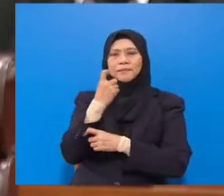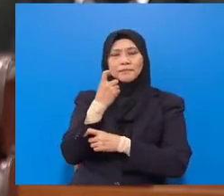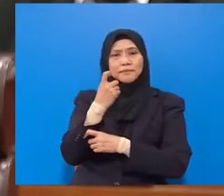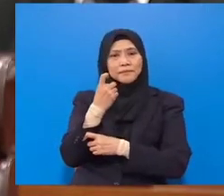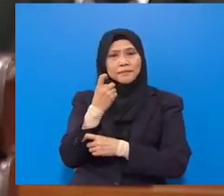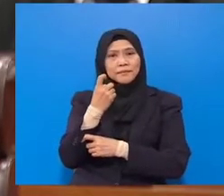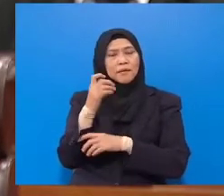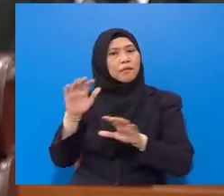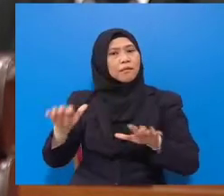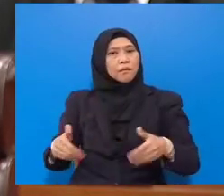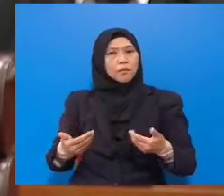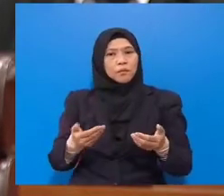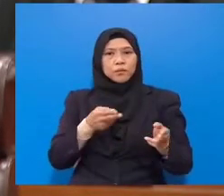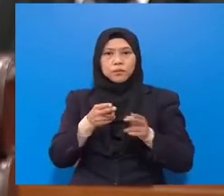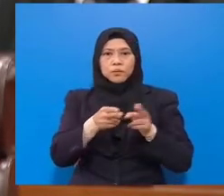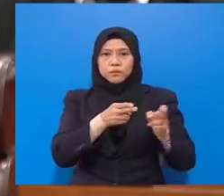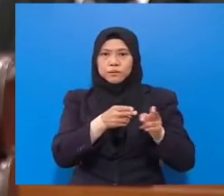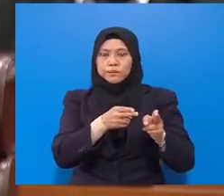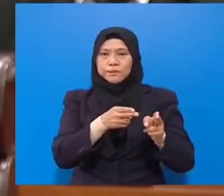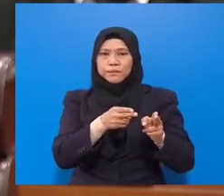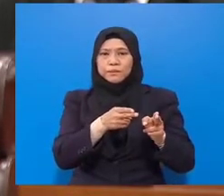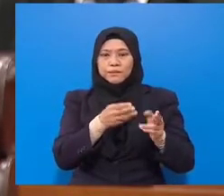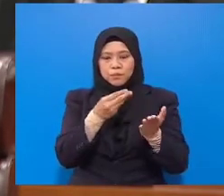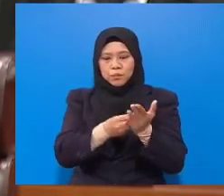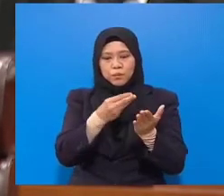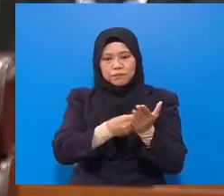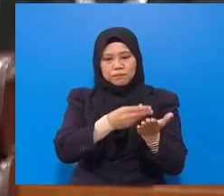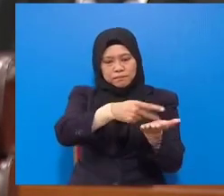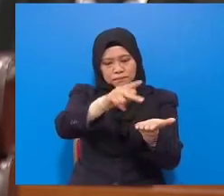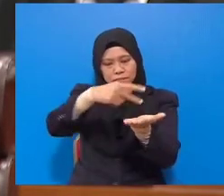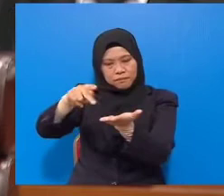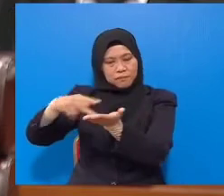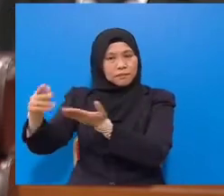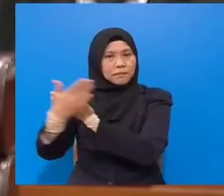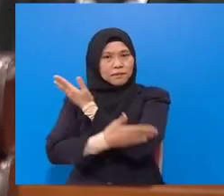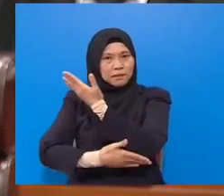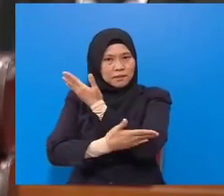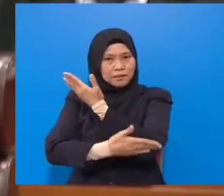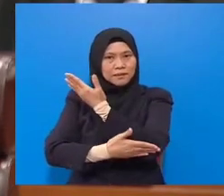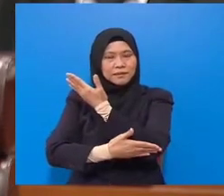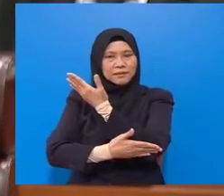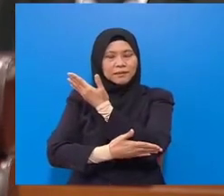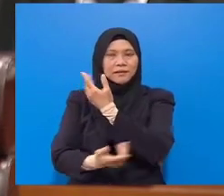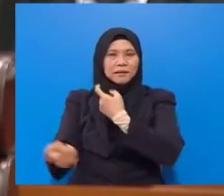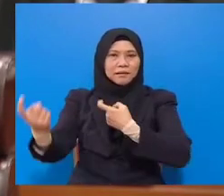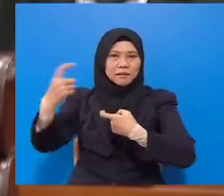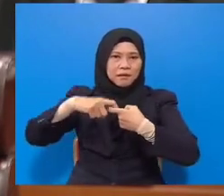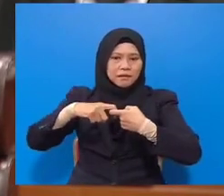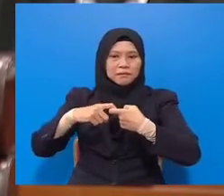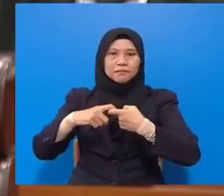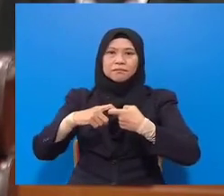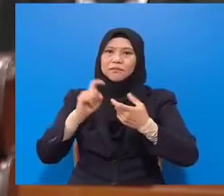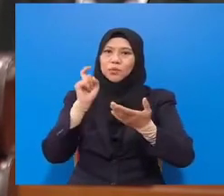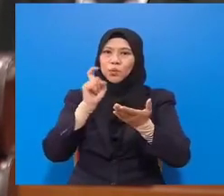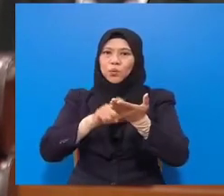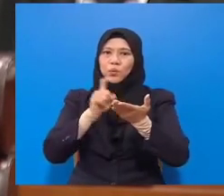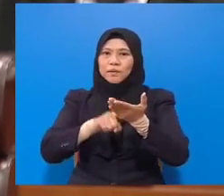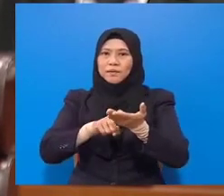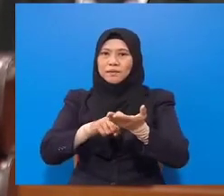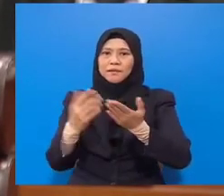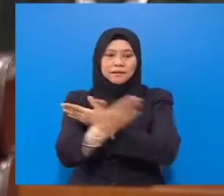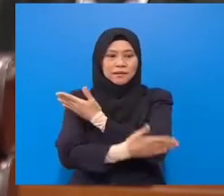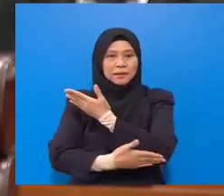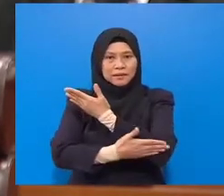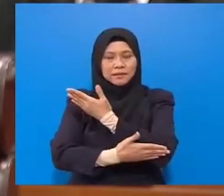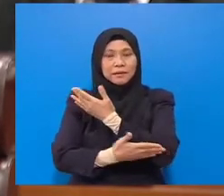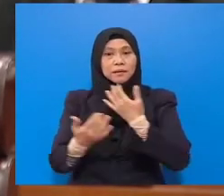bagaimana kita menguruskan belanjawan negara dan So pastinya ia akan berkait kepada hutang negara untuk